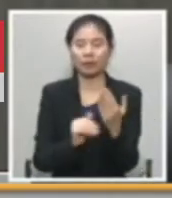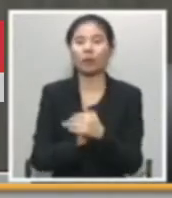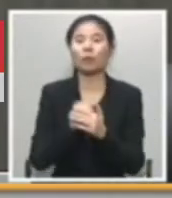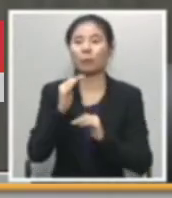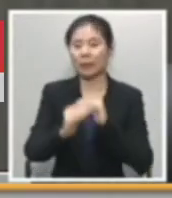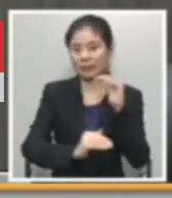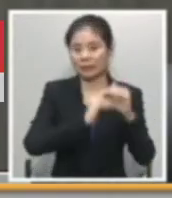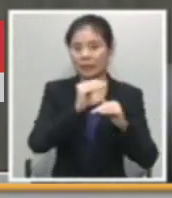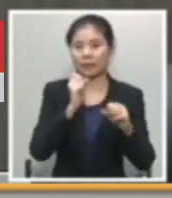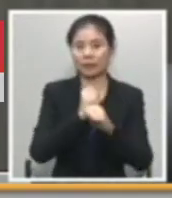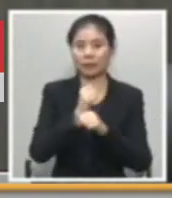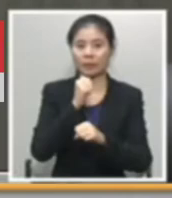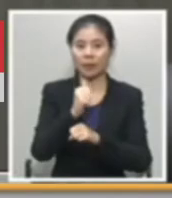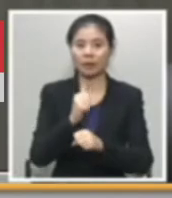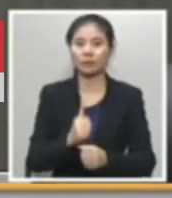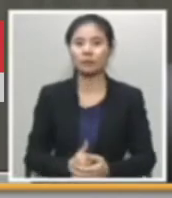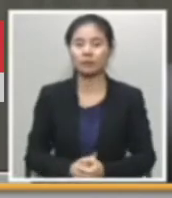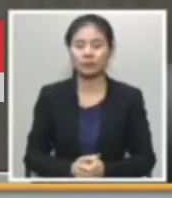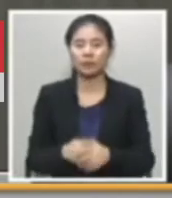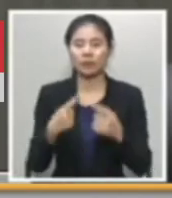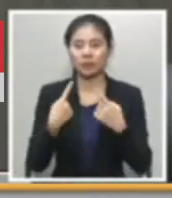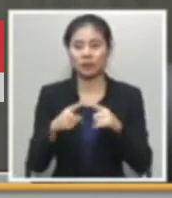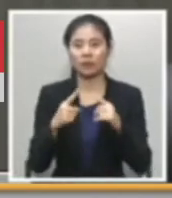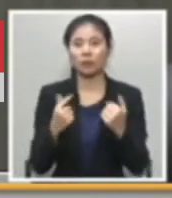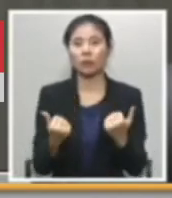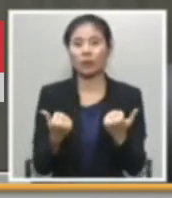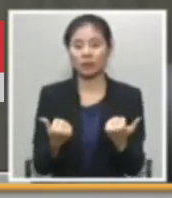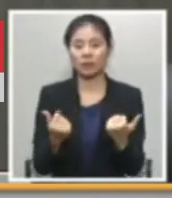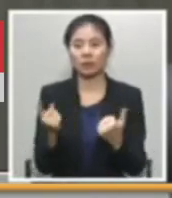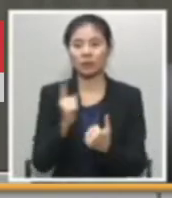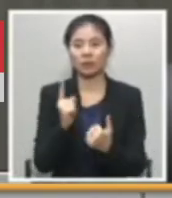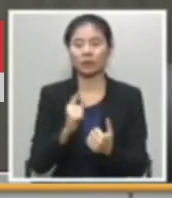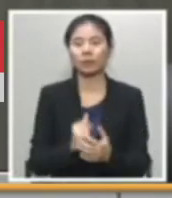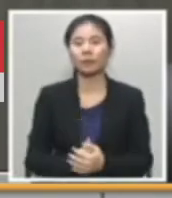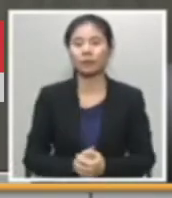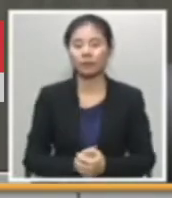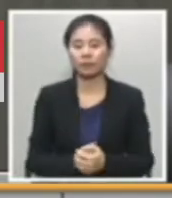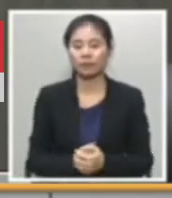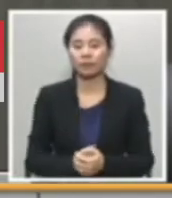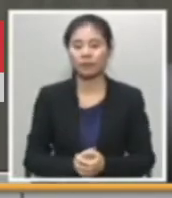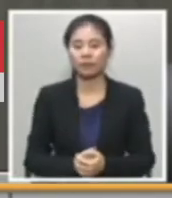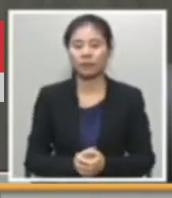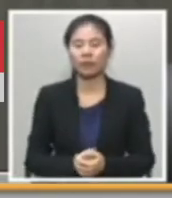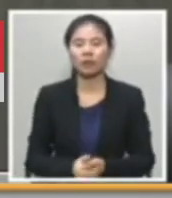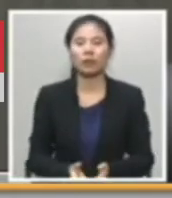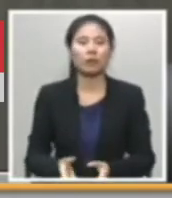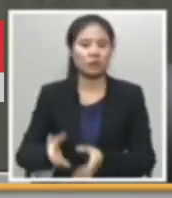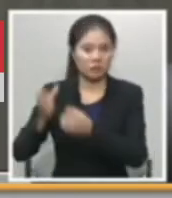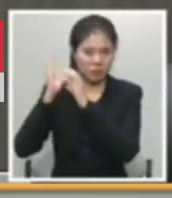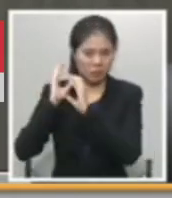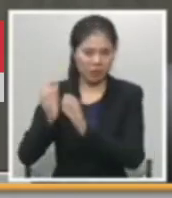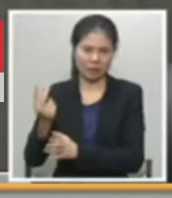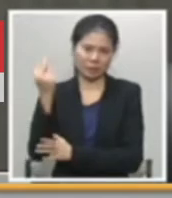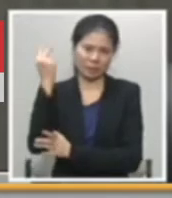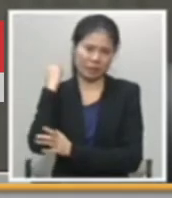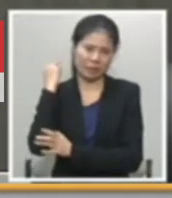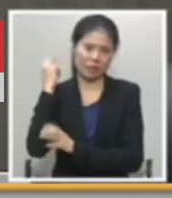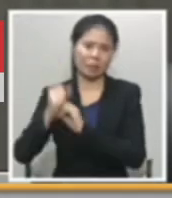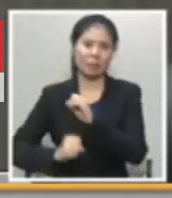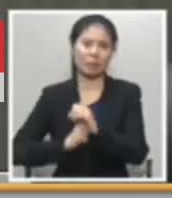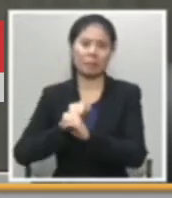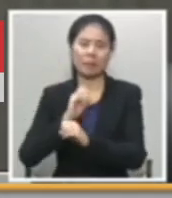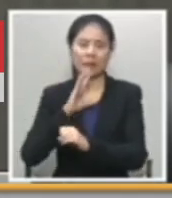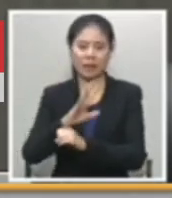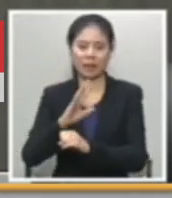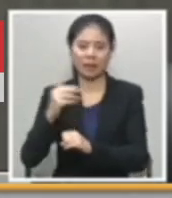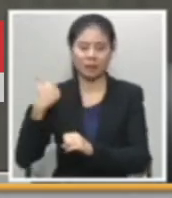หน้าได้แต่ณปัจจุบันและย้อนหลังไป5ปีที่ผ่านม